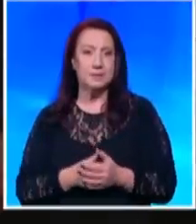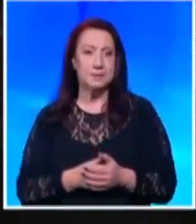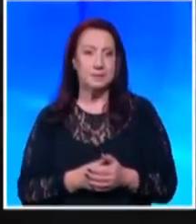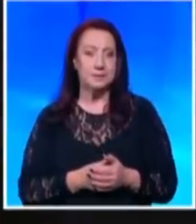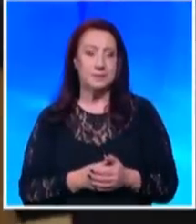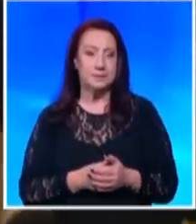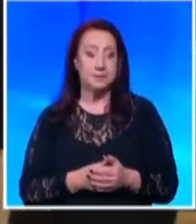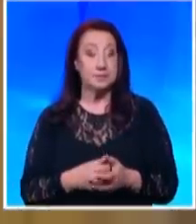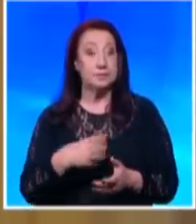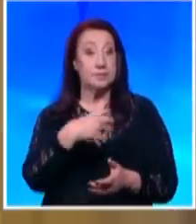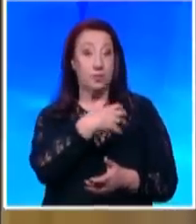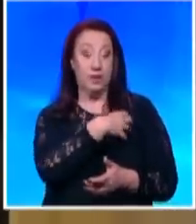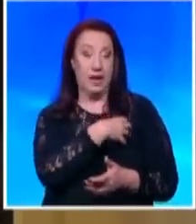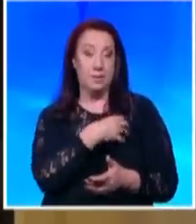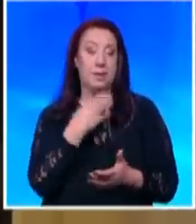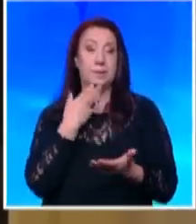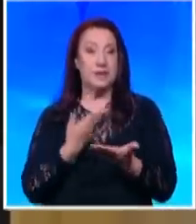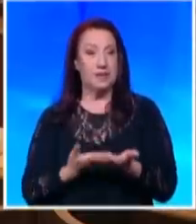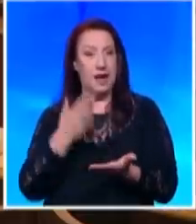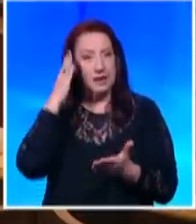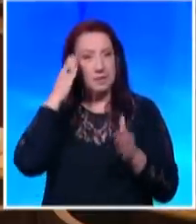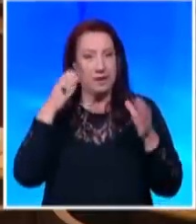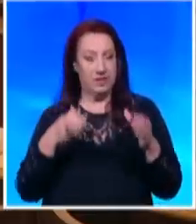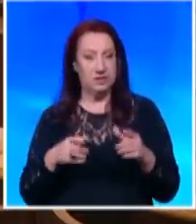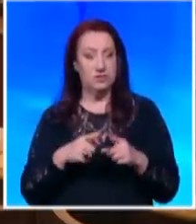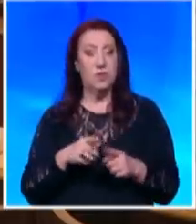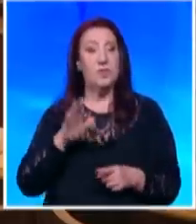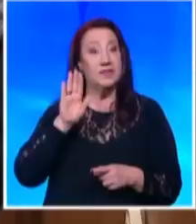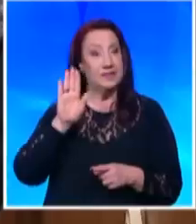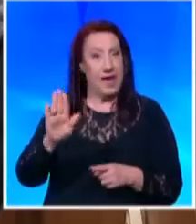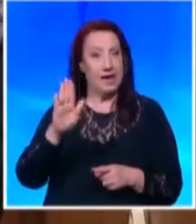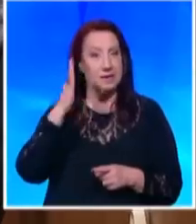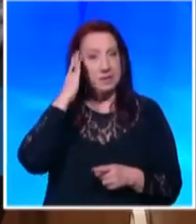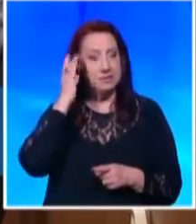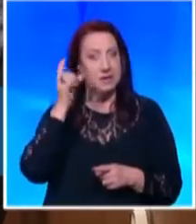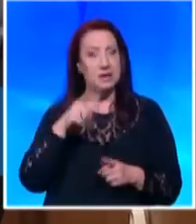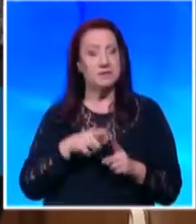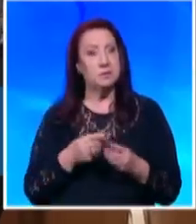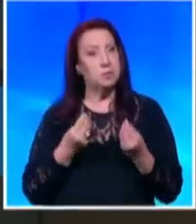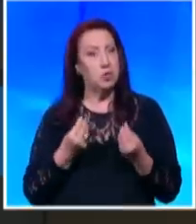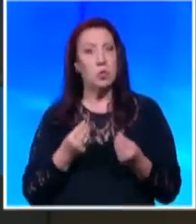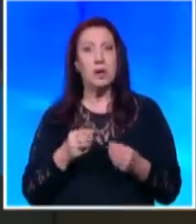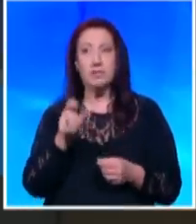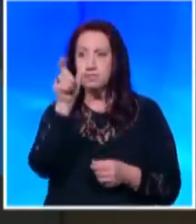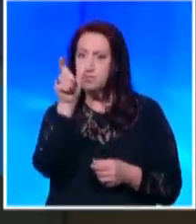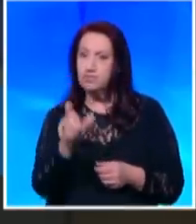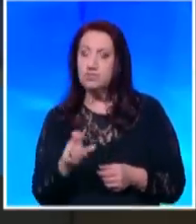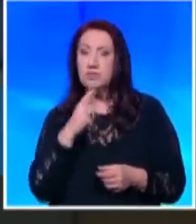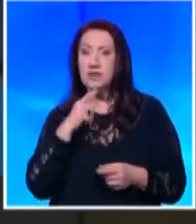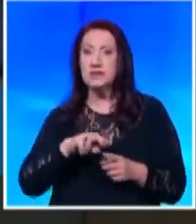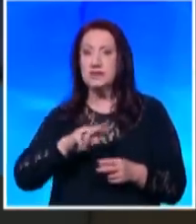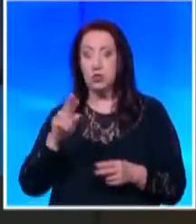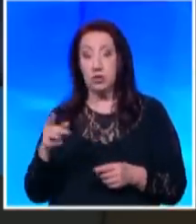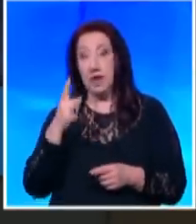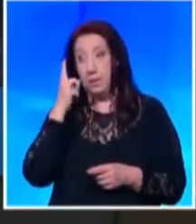ГЕРБ предлагат кабинет с първия мандат, както и техен премиер, но приемлив за другите. Първият им апел е към Продължаваме промяната и Демократична